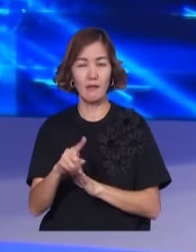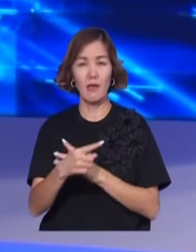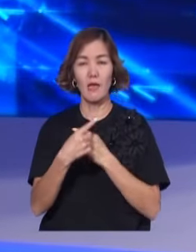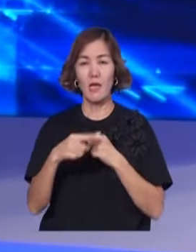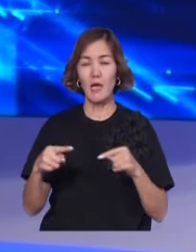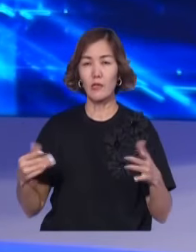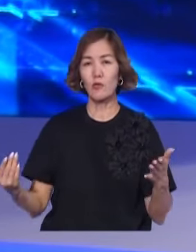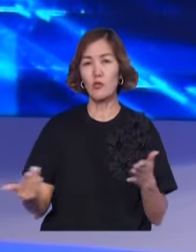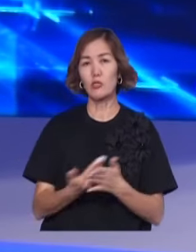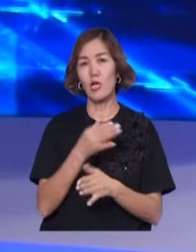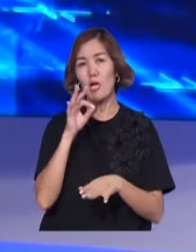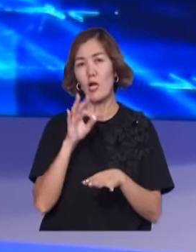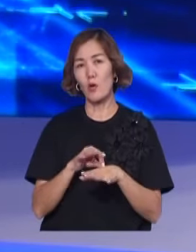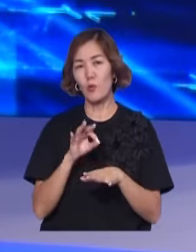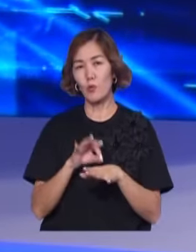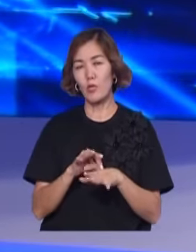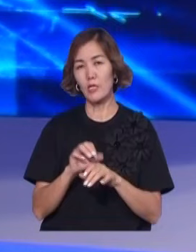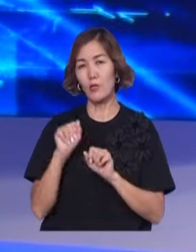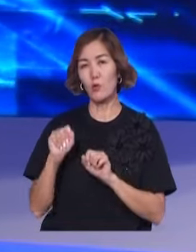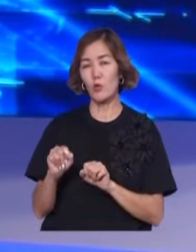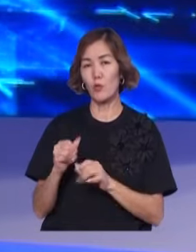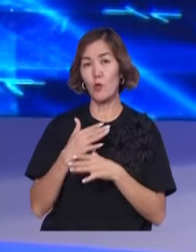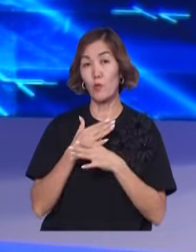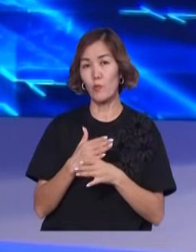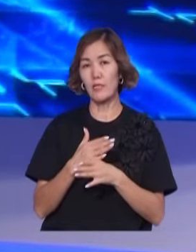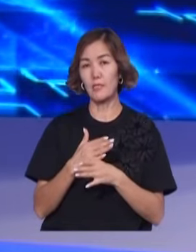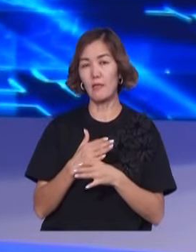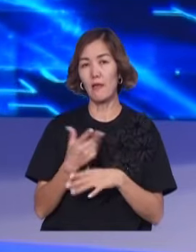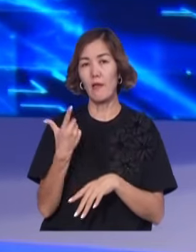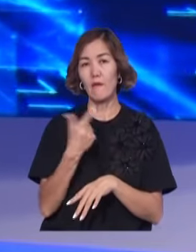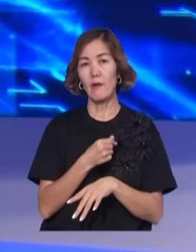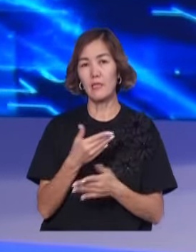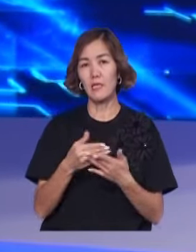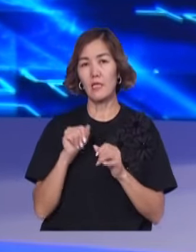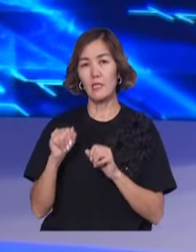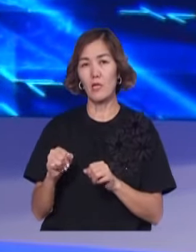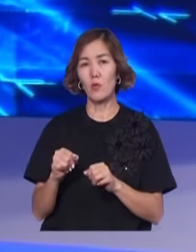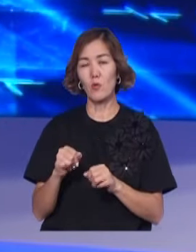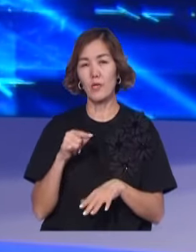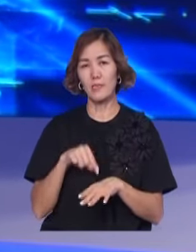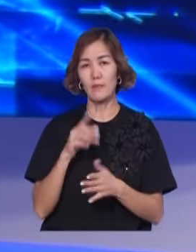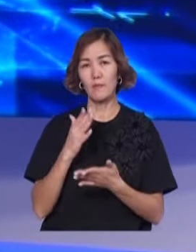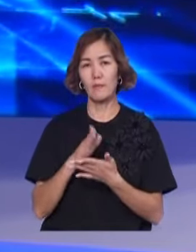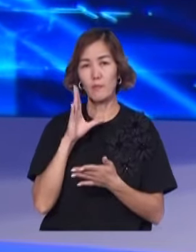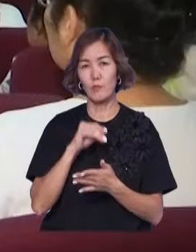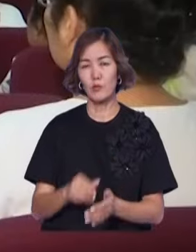жаңа қатерлі ісік түрлерімен күресуге көмектеседі. Мамандардың айтуынша, вакцина аурудың алдын алуға сеп болады.